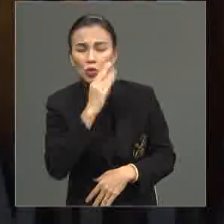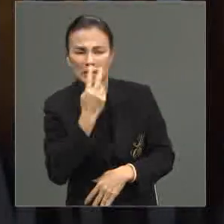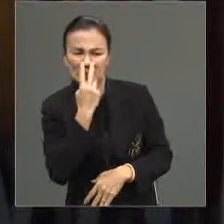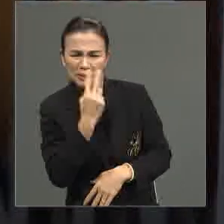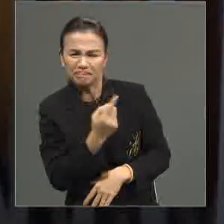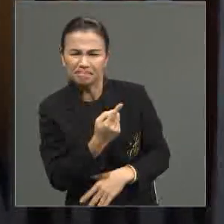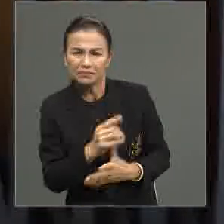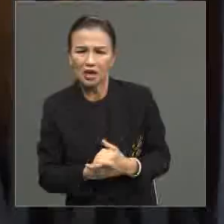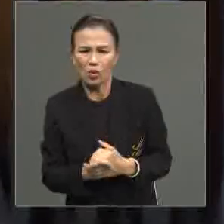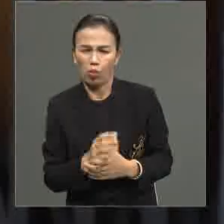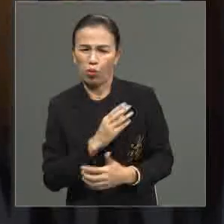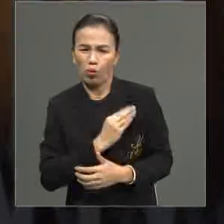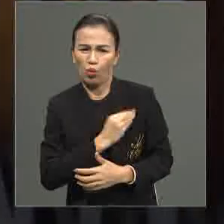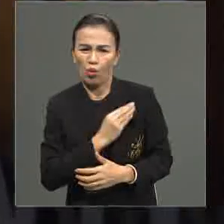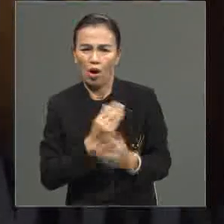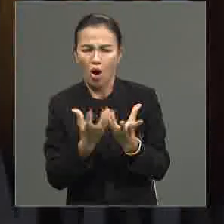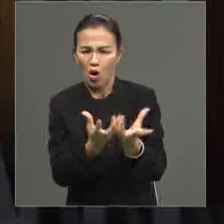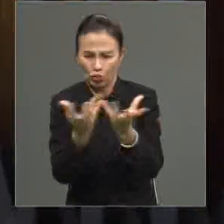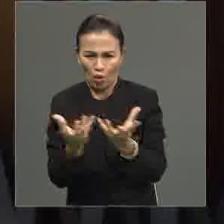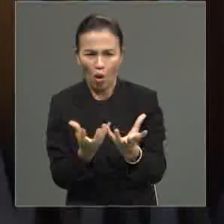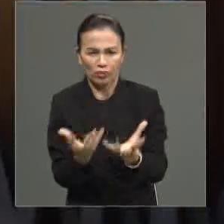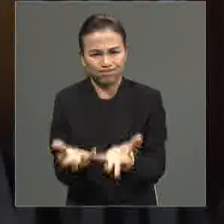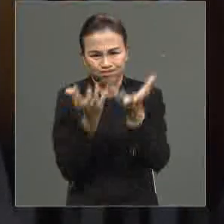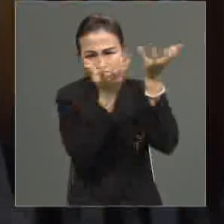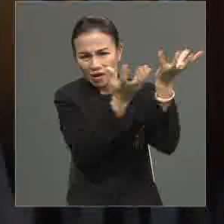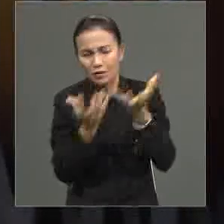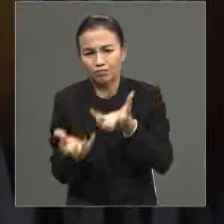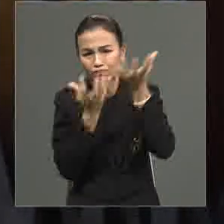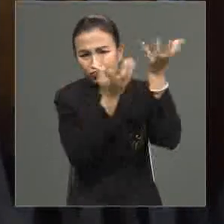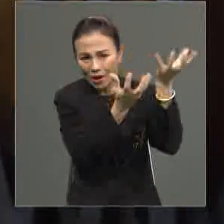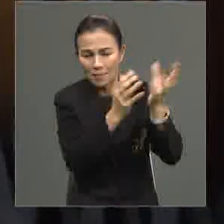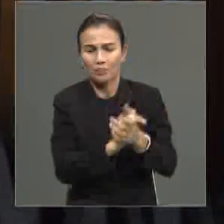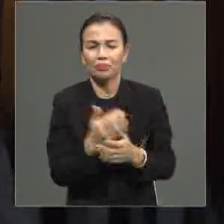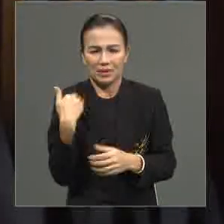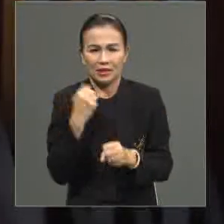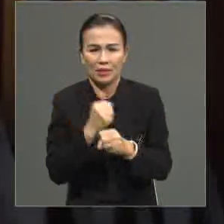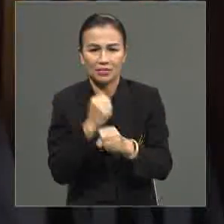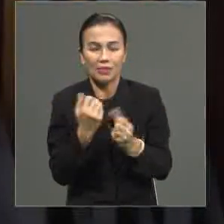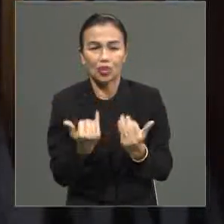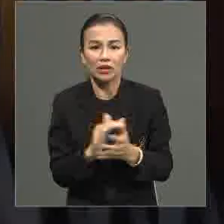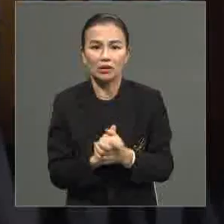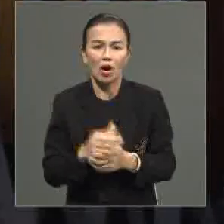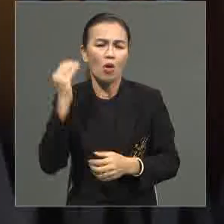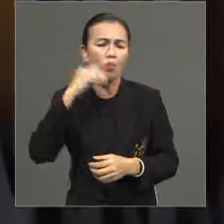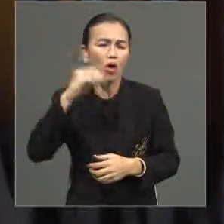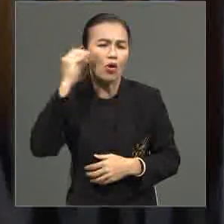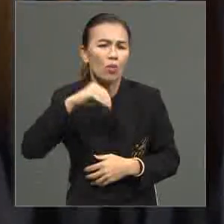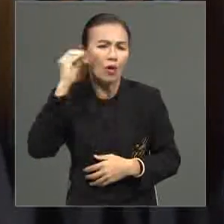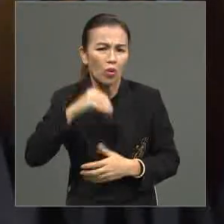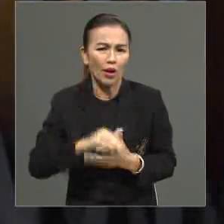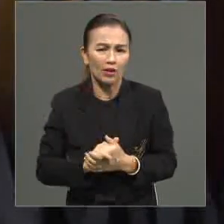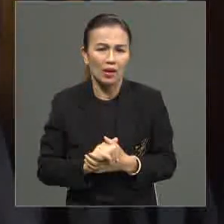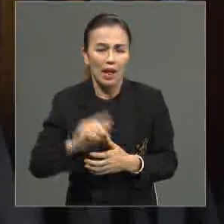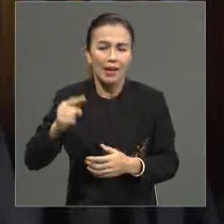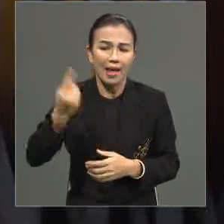ากก็น่ากลัวมากเลยต้องย้ายของด่วนแล้วตอนนี้พยายามขนขึ้นที่สูงนะผมท่วมมาหลายครั้งแล้วถ้าท่วมครั้